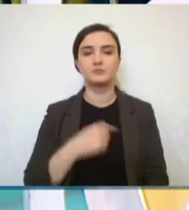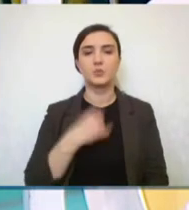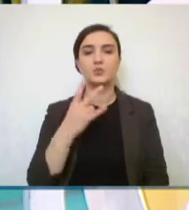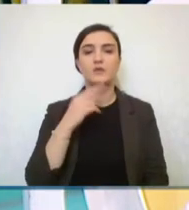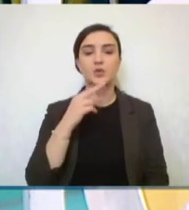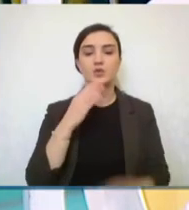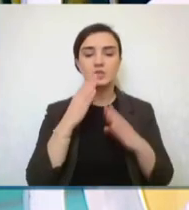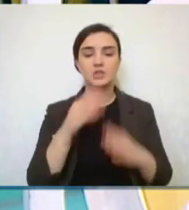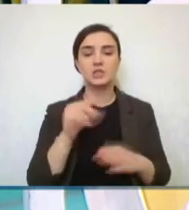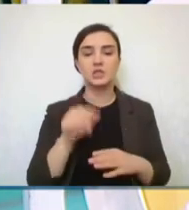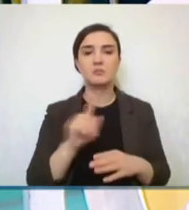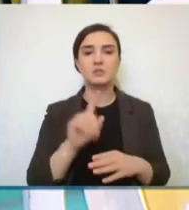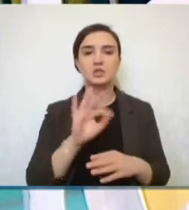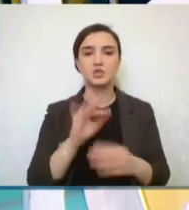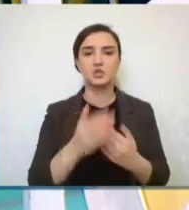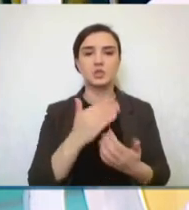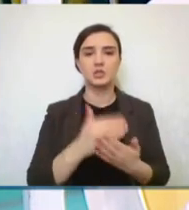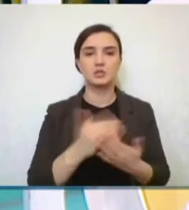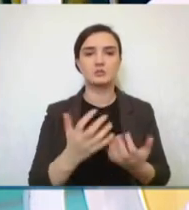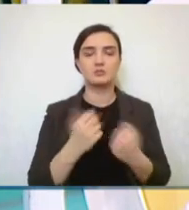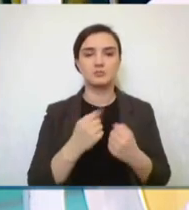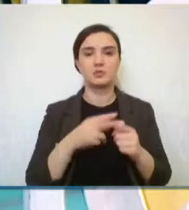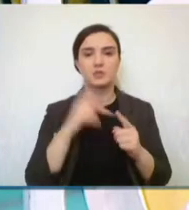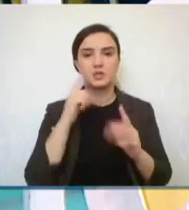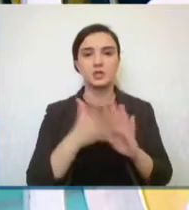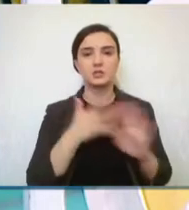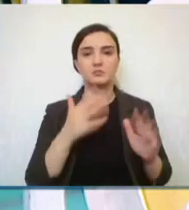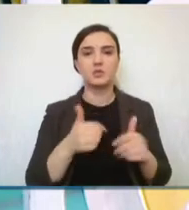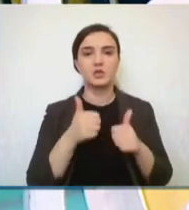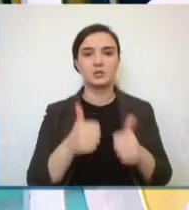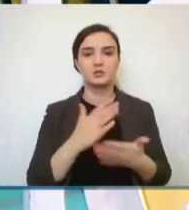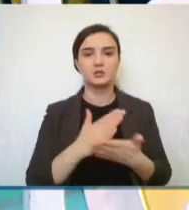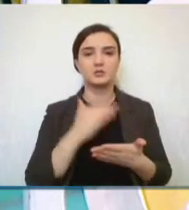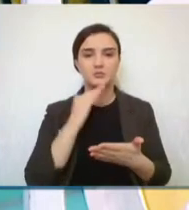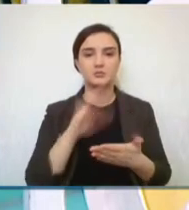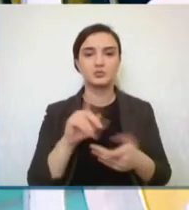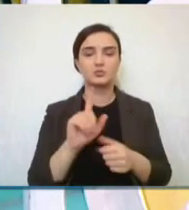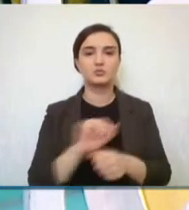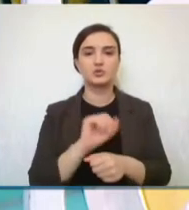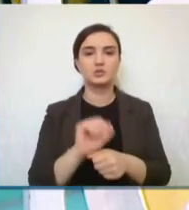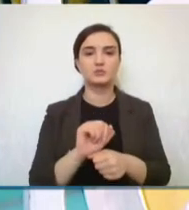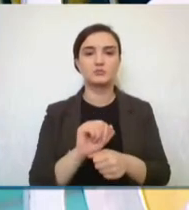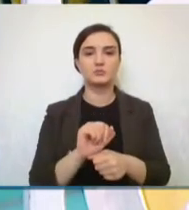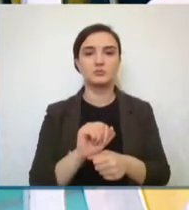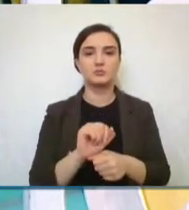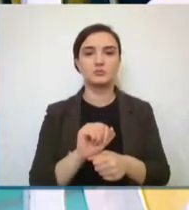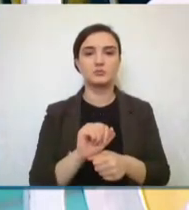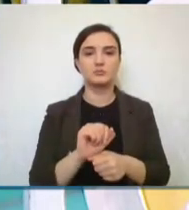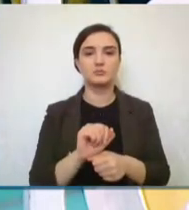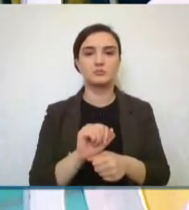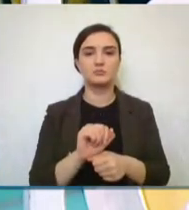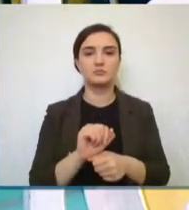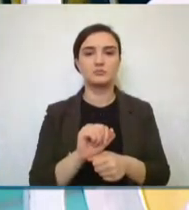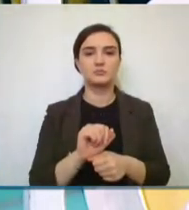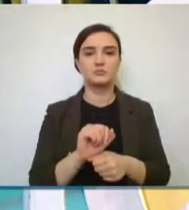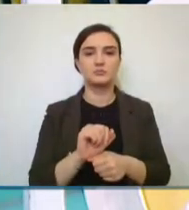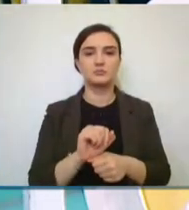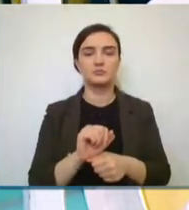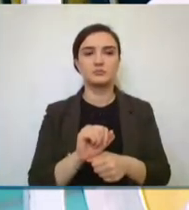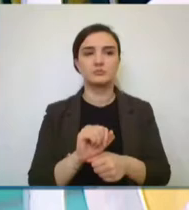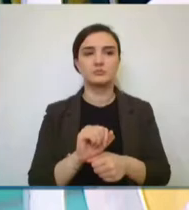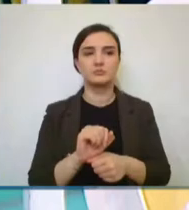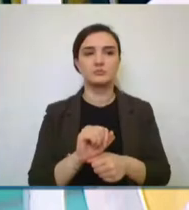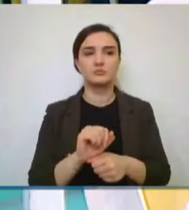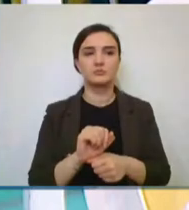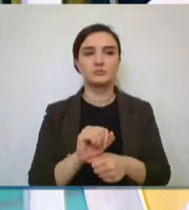ამის გააზრება არის საკმარისი კარგად გააზრება რომ შეწყვიტო ასე ვთქვათ როგორ აი ვთქვათ სხვა ვარიანტი ხო, მოდი